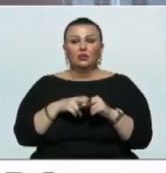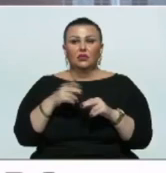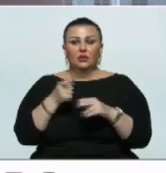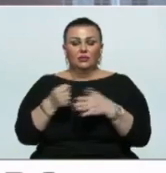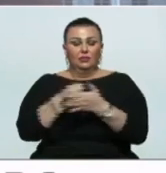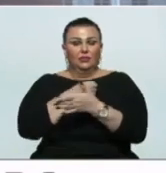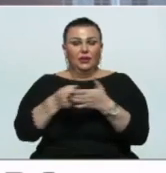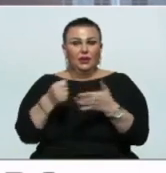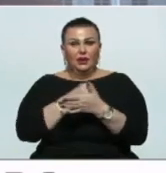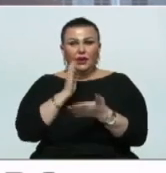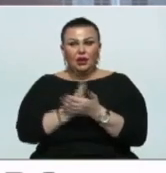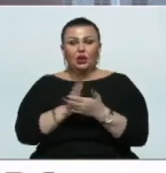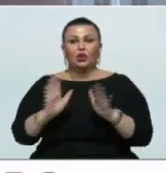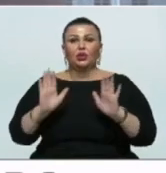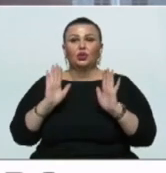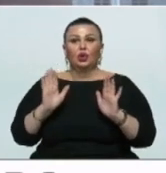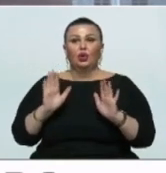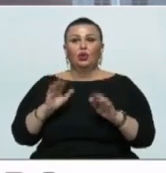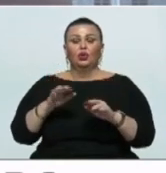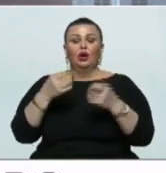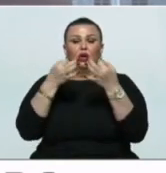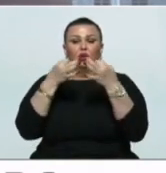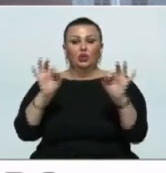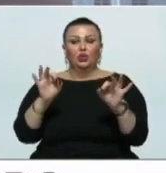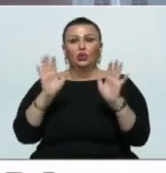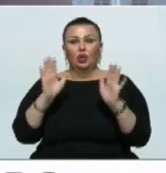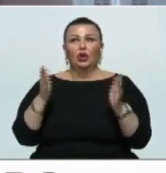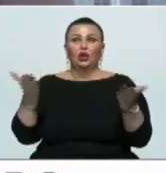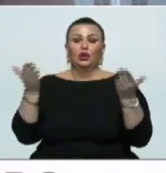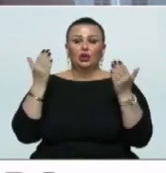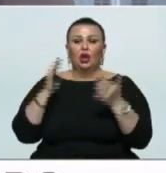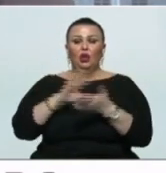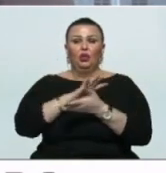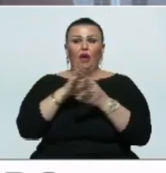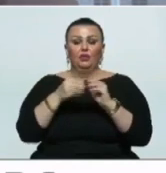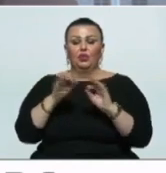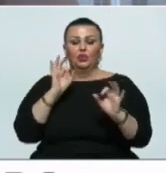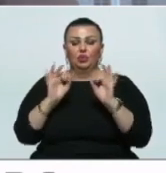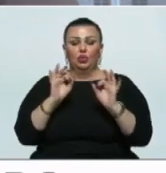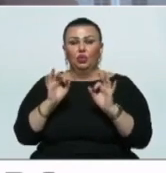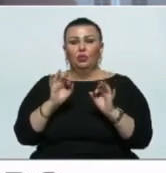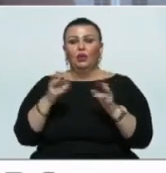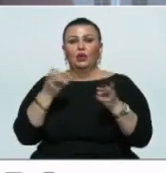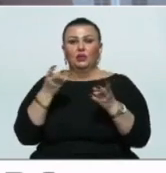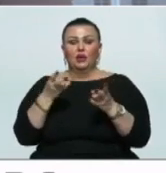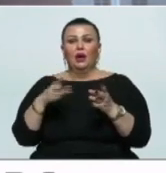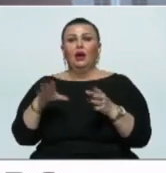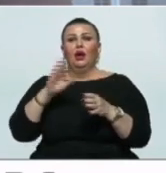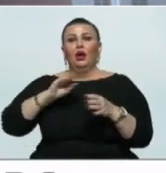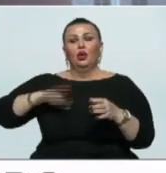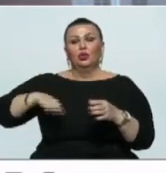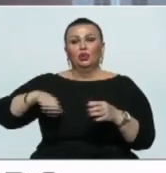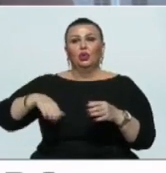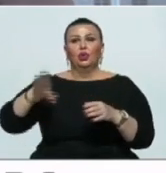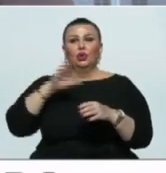kısıtlanmış durumda. Ancak özel izinle gidebiliyorsunuz. İnşallah bu normalleşmeyi takip etmek lazım. Ondan sonra zaten